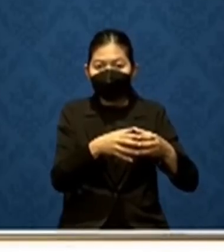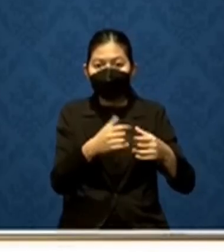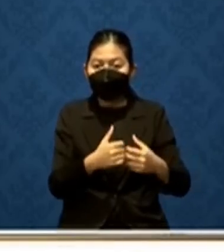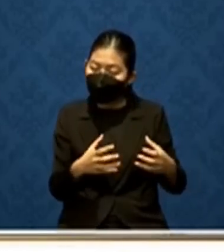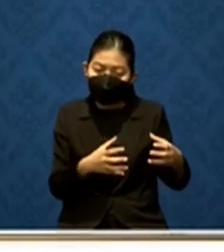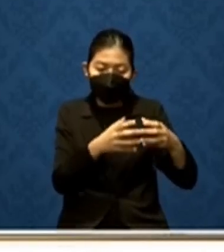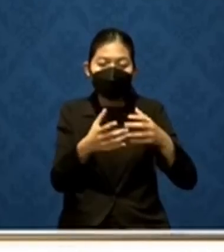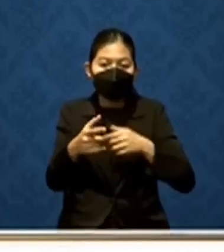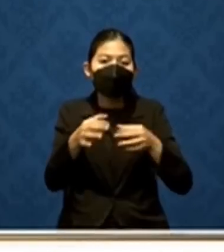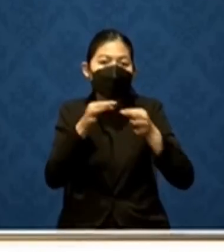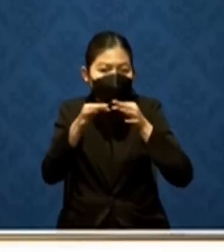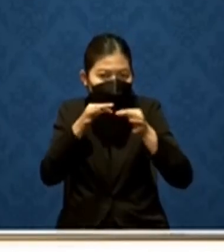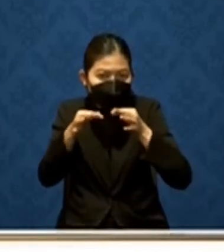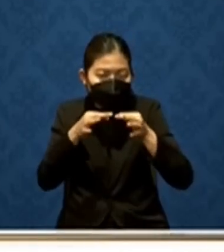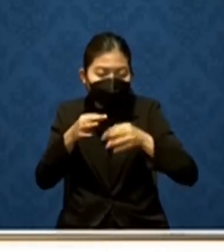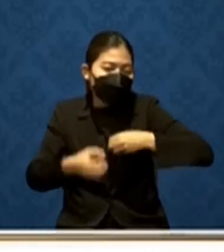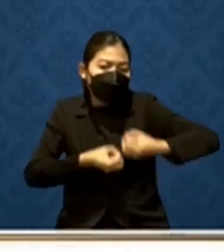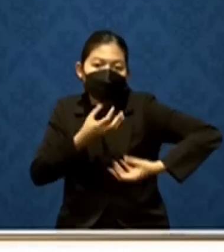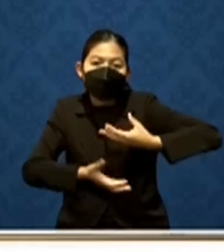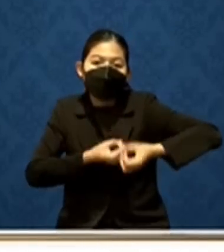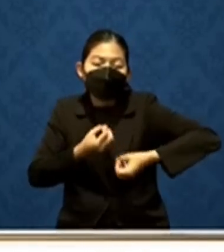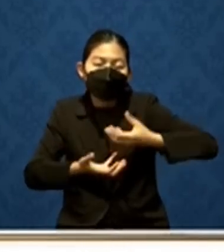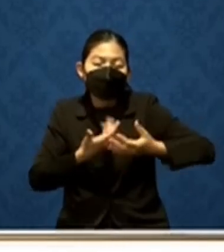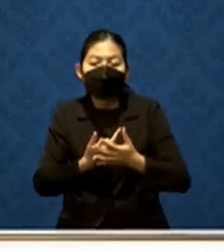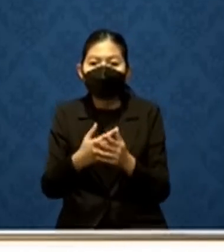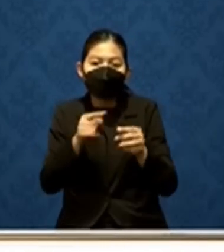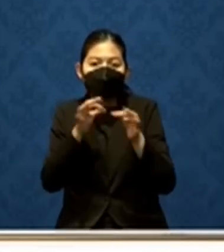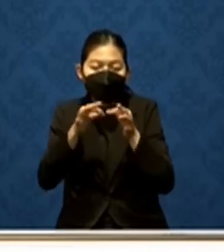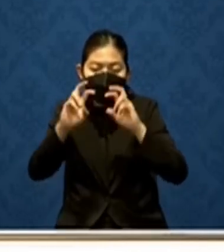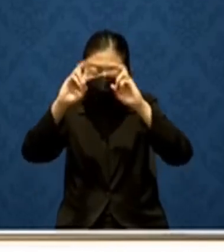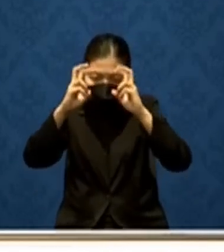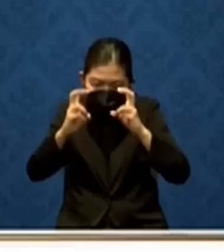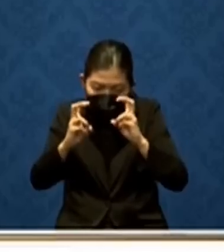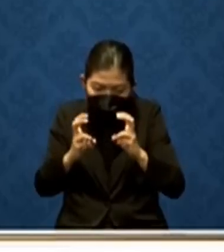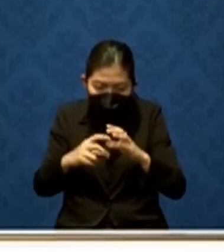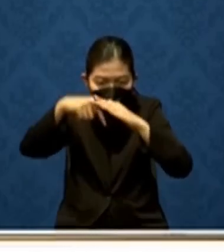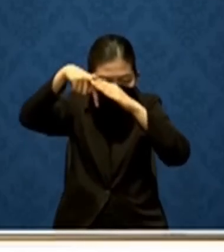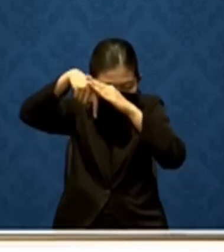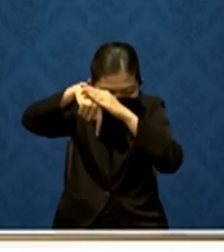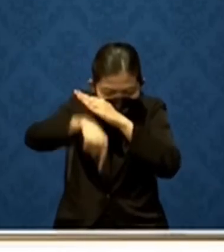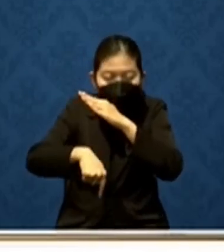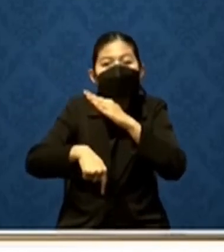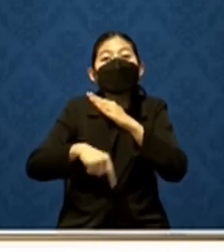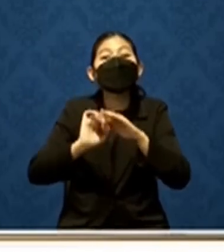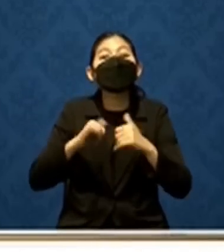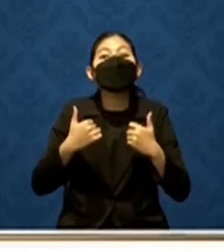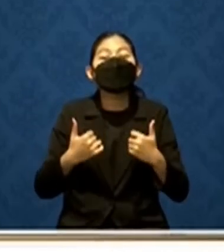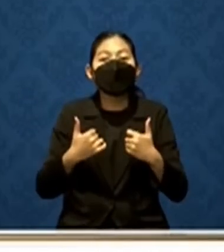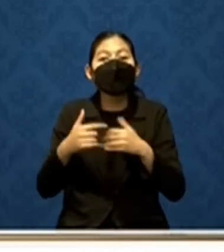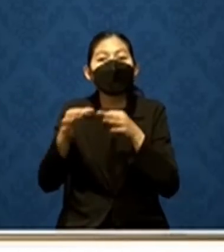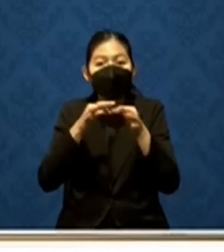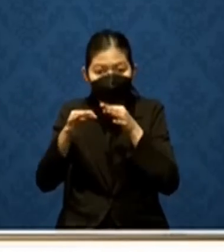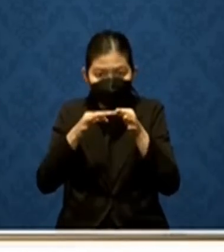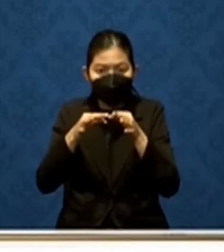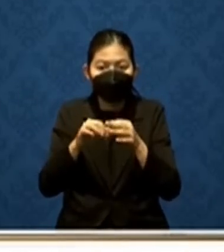ที่จะร่วมกันอภิปรายจะได้ขยายความเจาะเล็กลงไปในรายละเอียดในสิ่งที่ผมได้อธิบายขยายความ